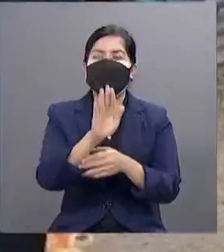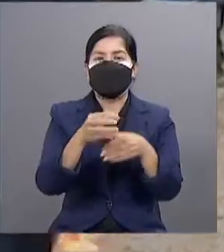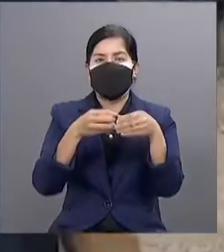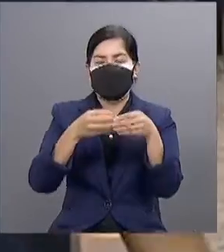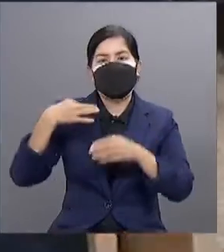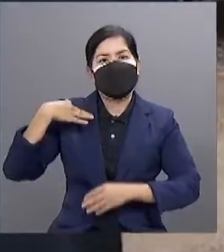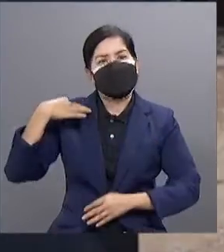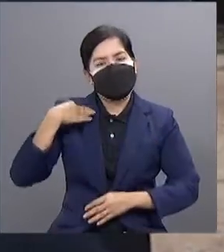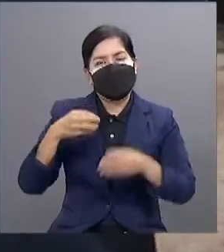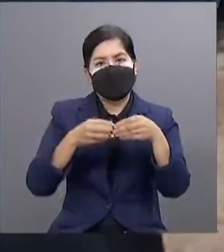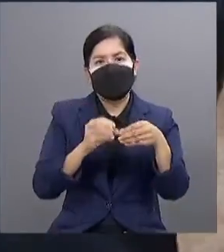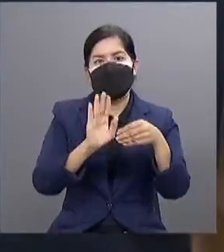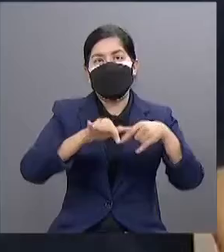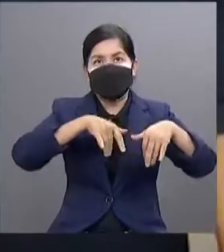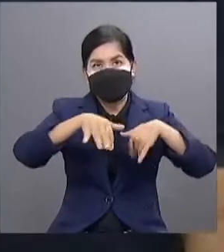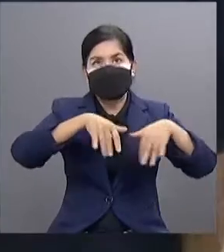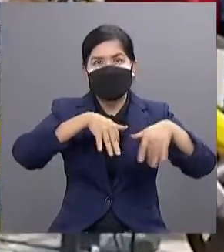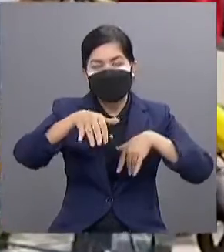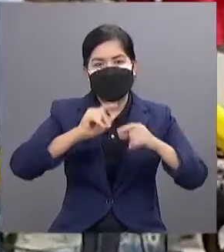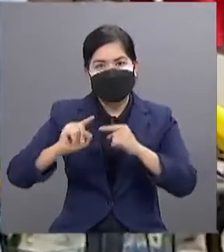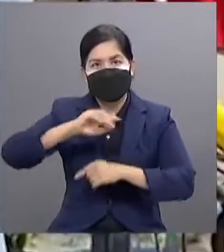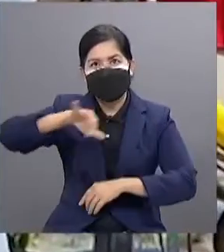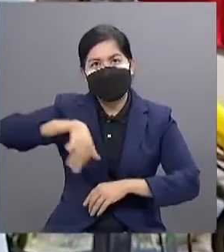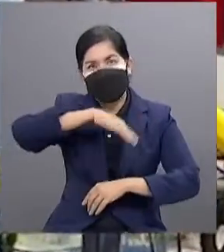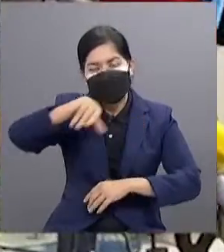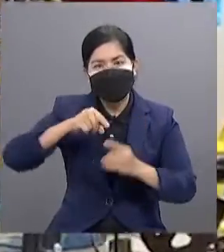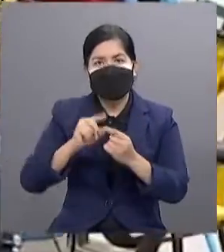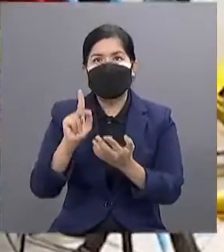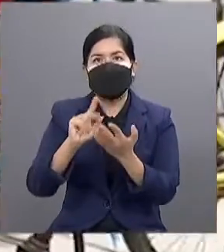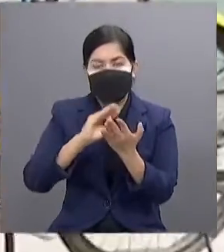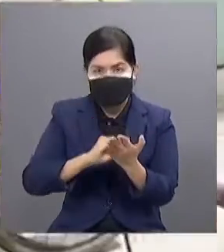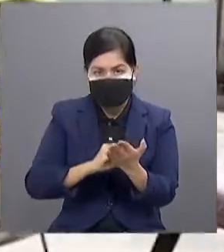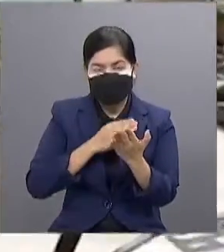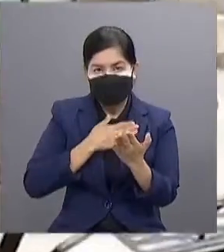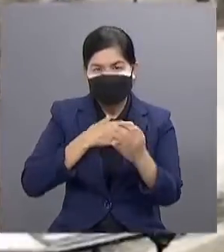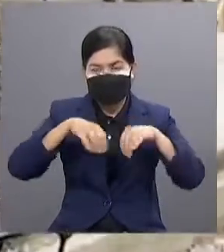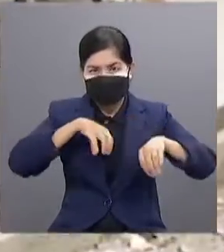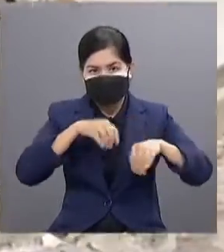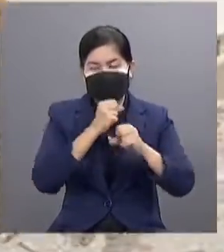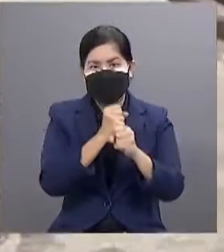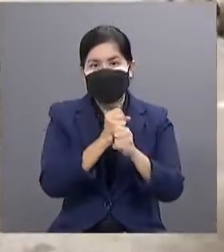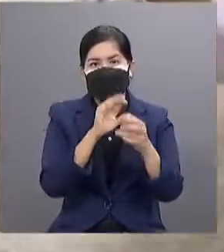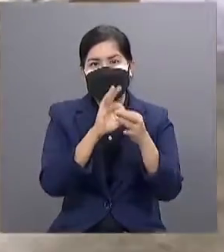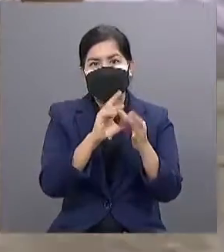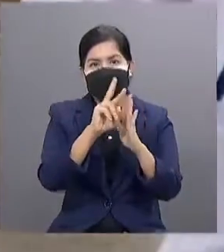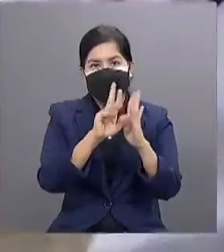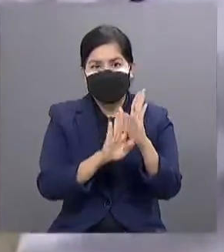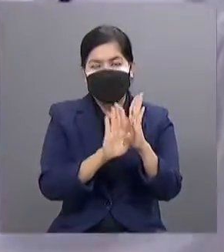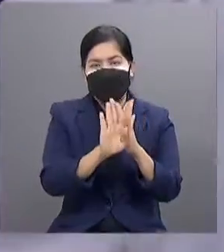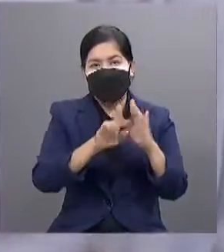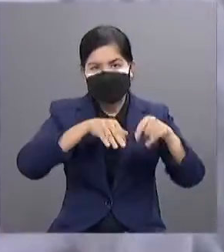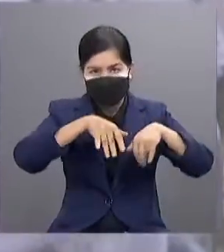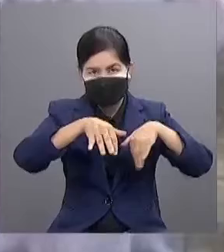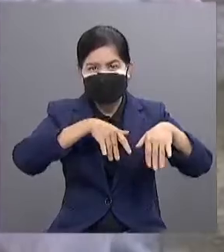ในชุมชนที่เดือดร้อนทั้งหมดคือข้อมูลที่ดีที่จะนำมาออกแบบระบบทรงชนดูแลกันค่ะมีความติดใช่มั้ยแกก็ติด